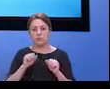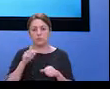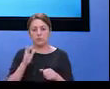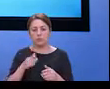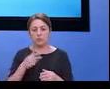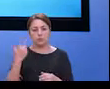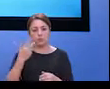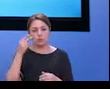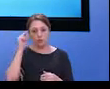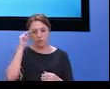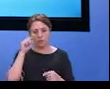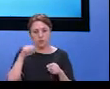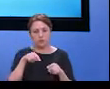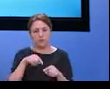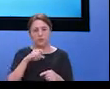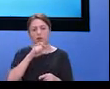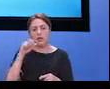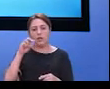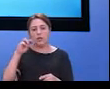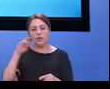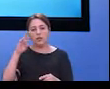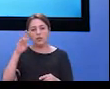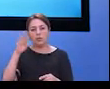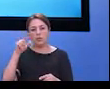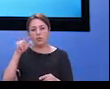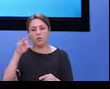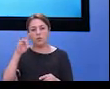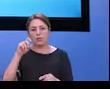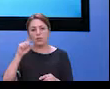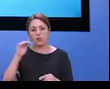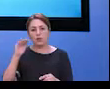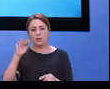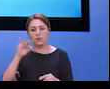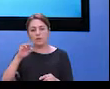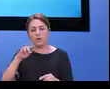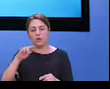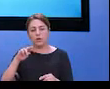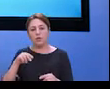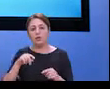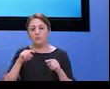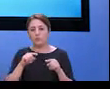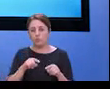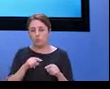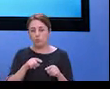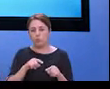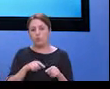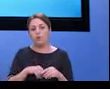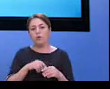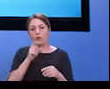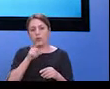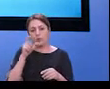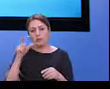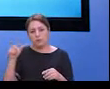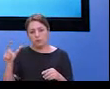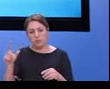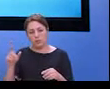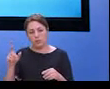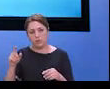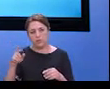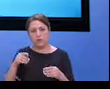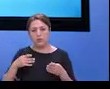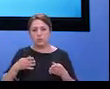Uchinchi fan esa bu etnografiya. Aziz o'quvchilar, etnografiya bu odamlarning paydo bo'lgandan,